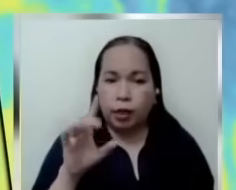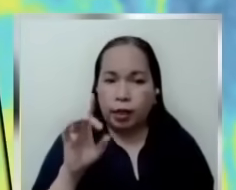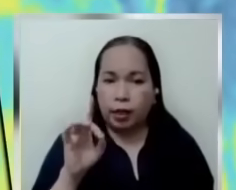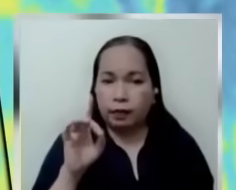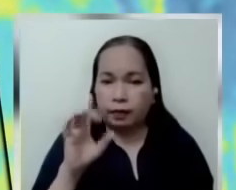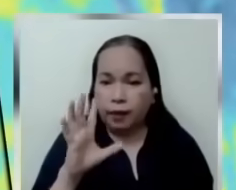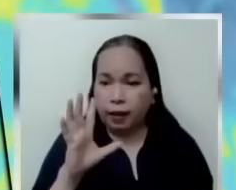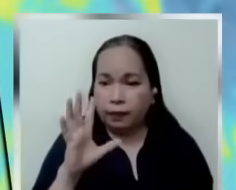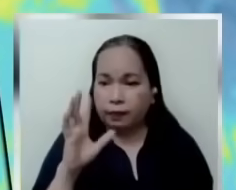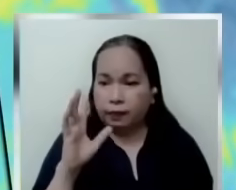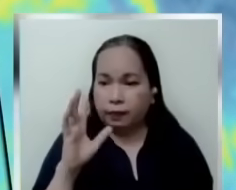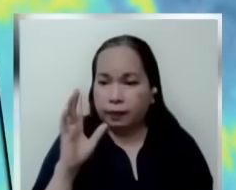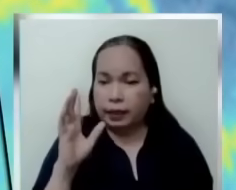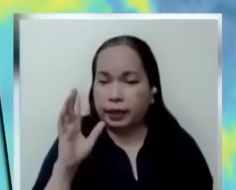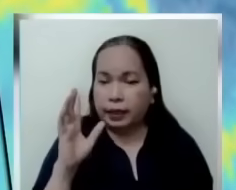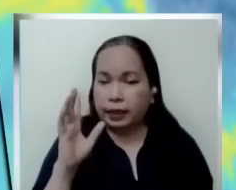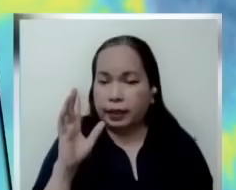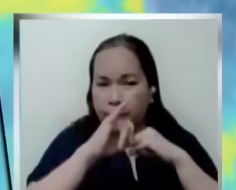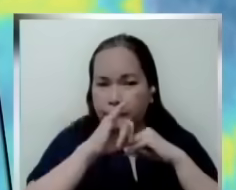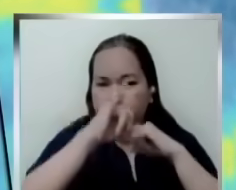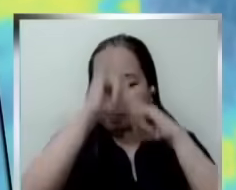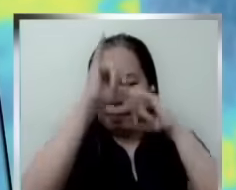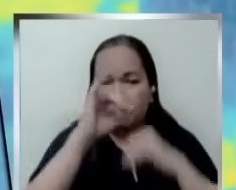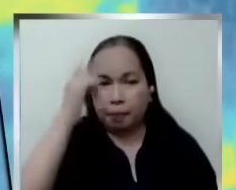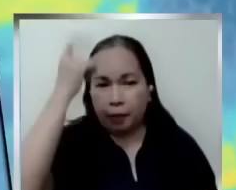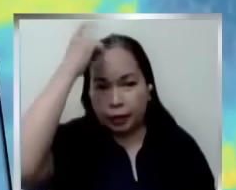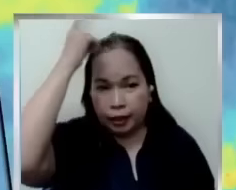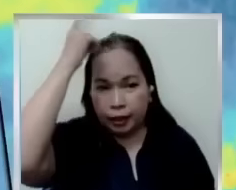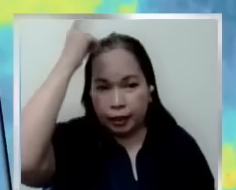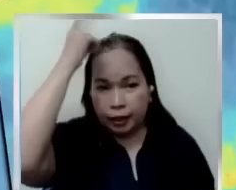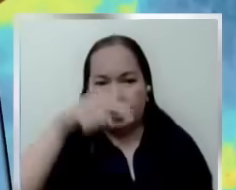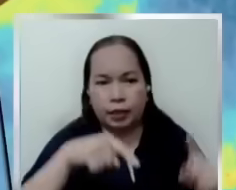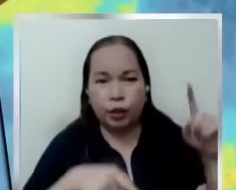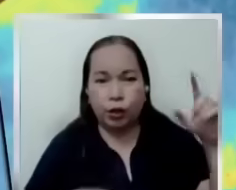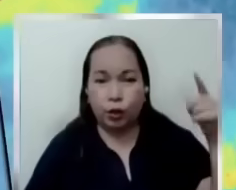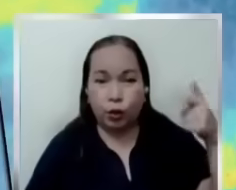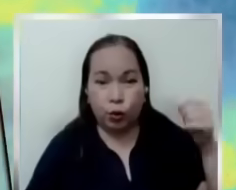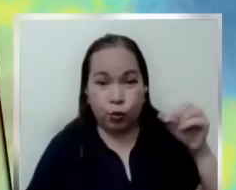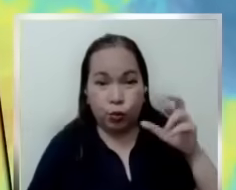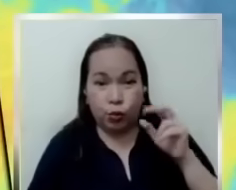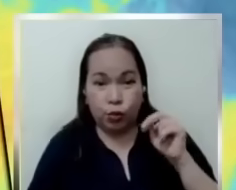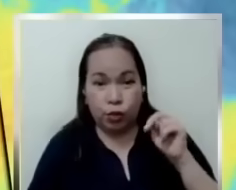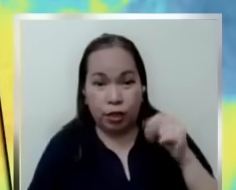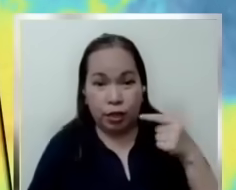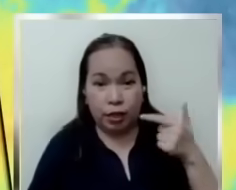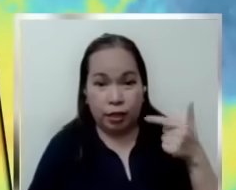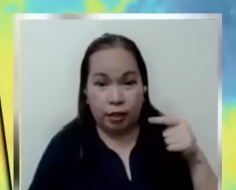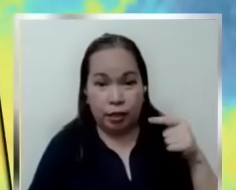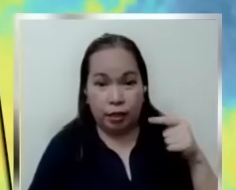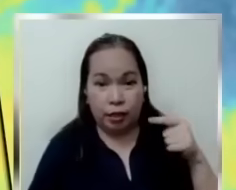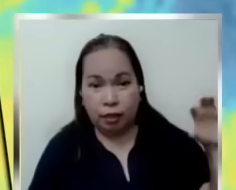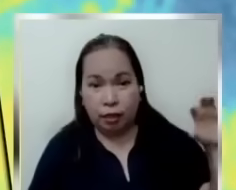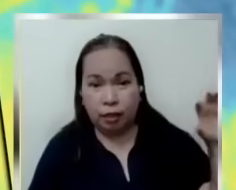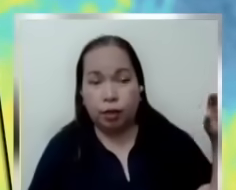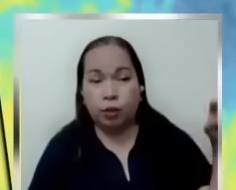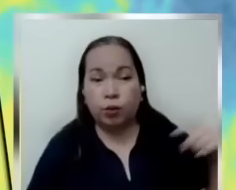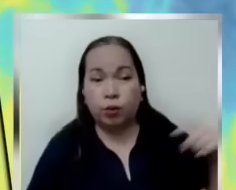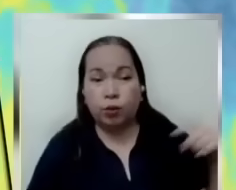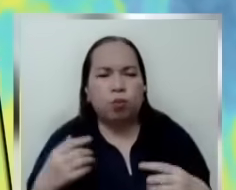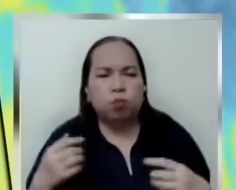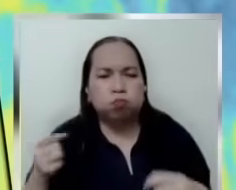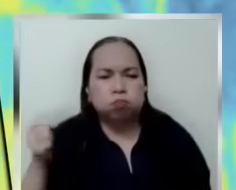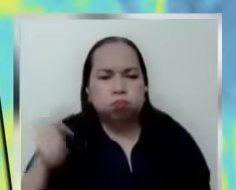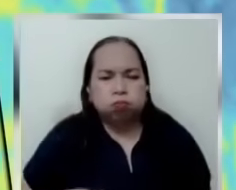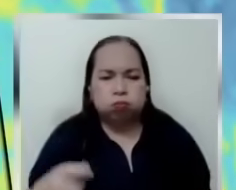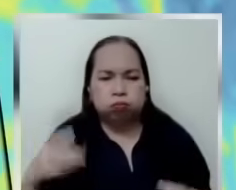Batanes, huling namataan ang mata ng Super Typhoon Guring. Taglay po nito ang lakas ng hangin na 195 kilometers per hour